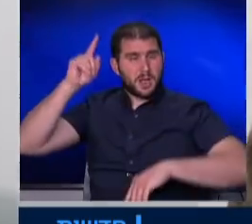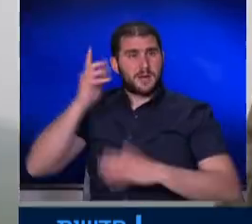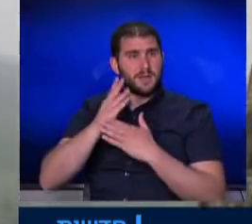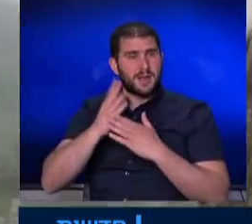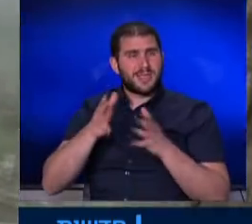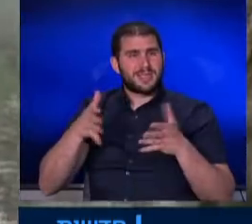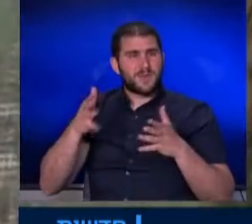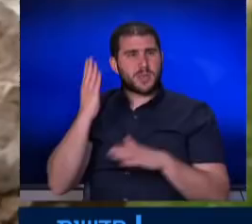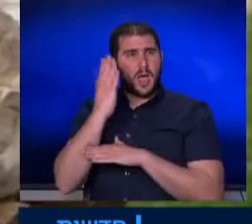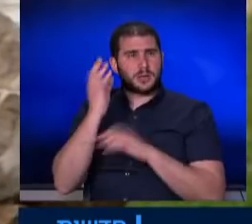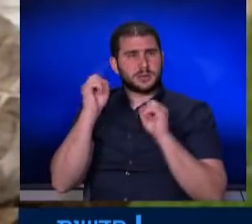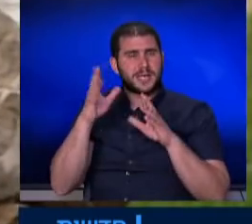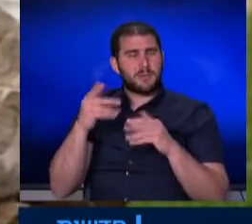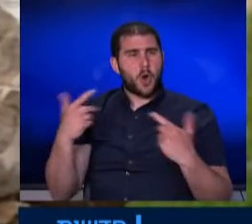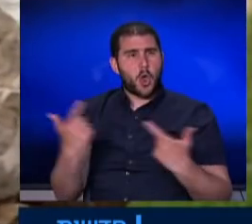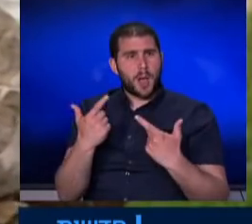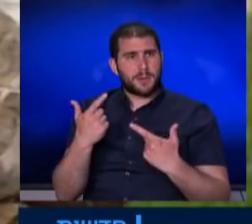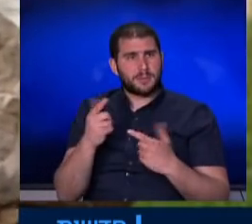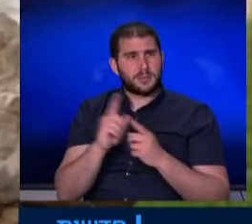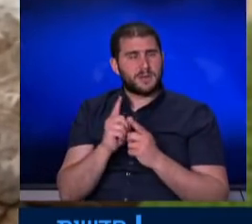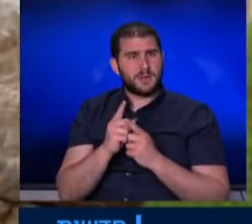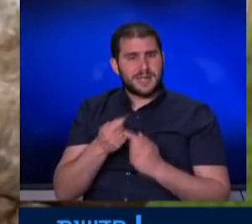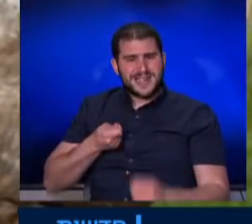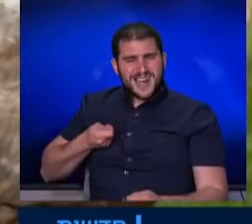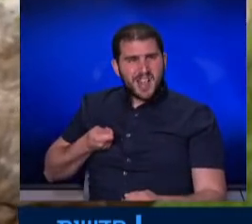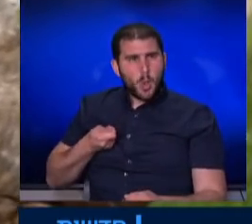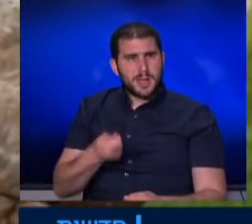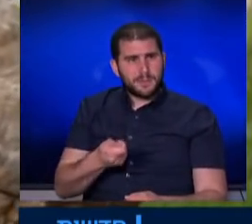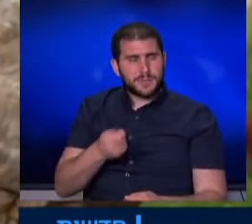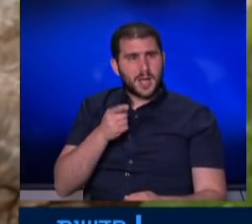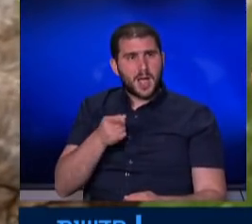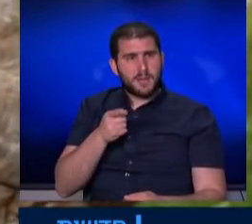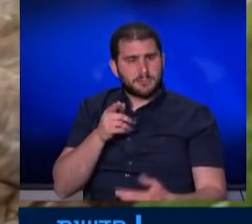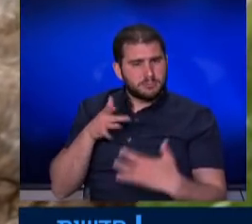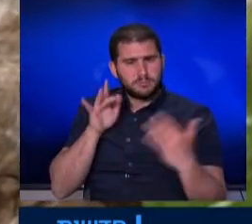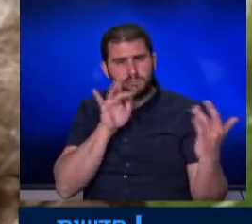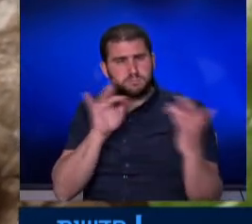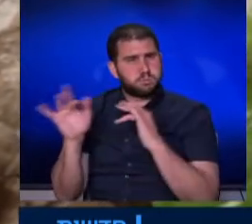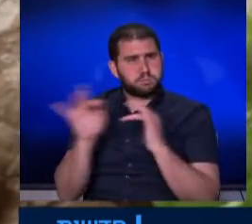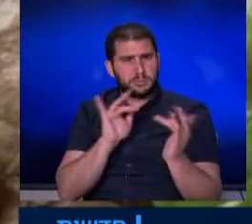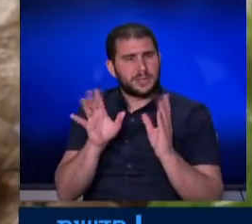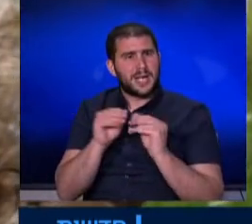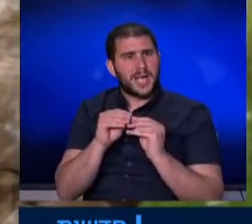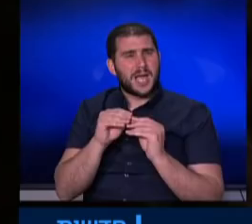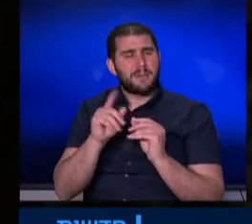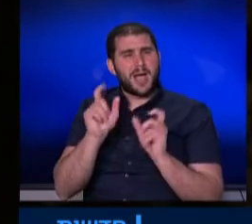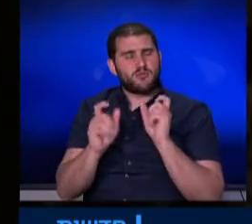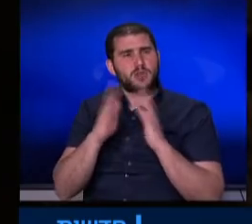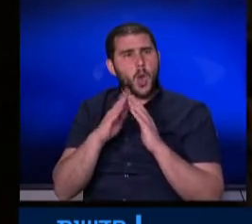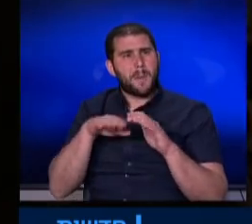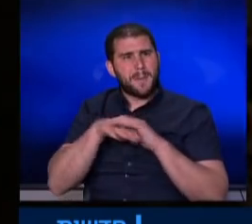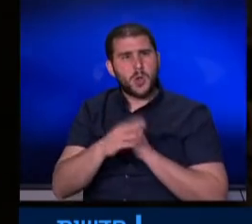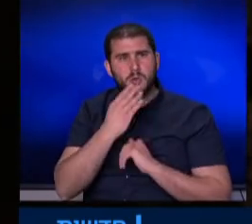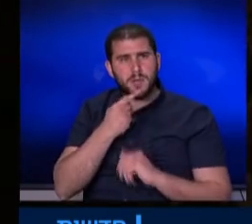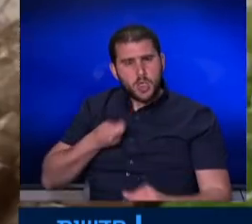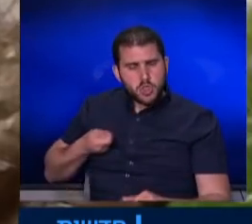תיבות עץ עם לוחמים, שהם נושאים כידונים, והם פשוט מתעמתים פנים מול פנים עם דרי המערות היהודים, פשוט